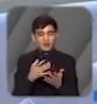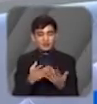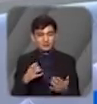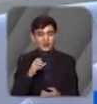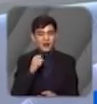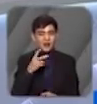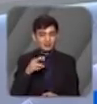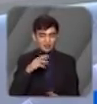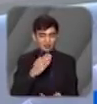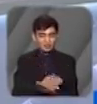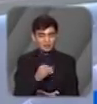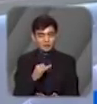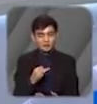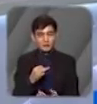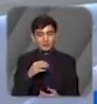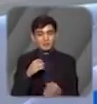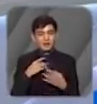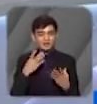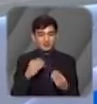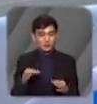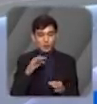жатыр. Жеңілдік маусымы мереке күндері